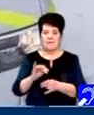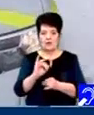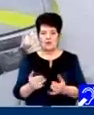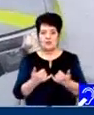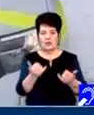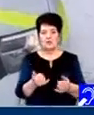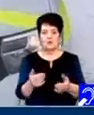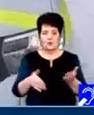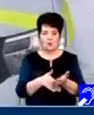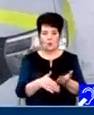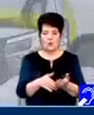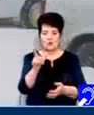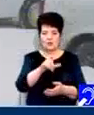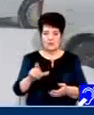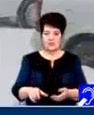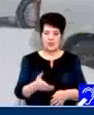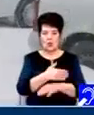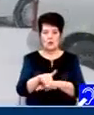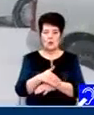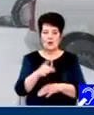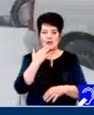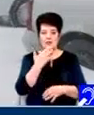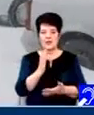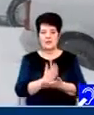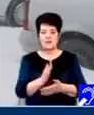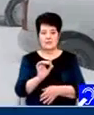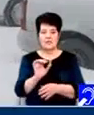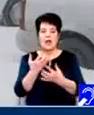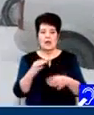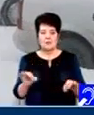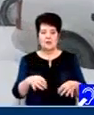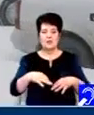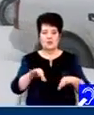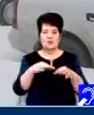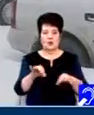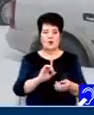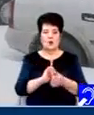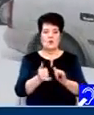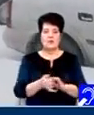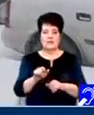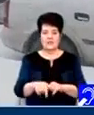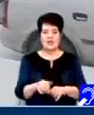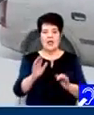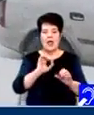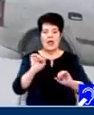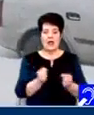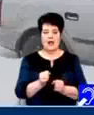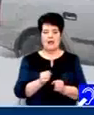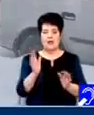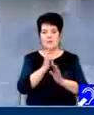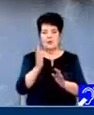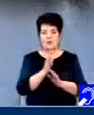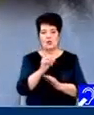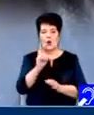oferi ajutorul necesar cetățenilor. Deși drumurile naționale sunt practicabile, se circulă în condiții de iarnă. Potrivit meteorologilor, se